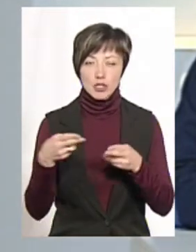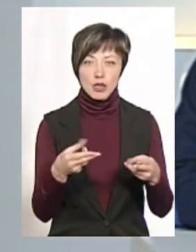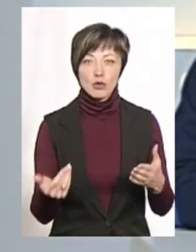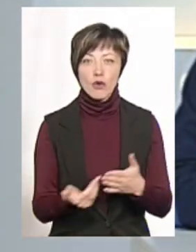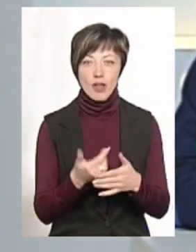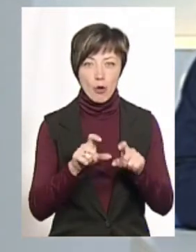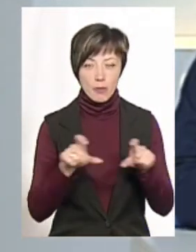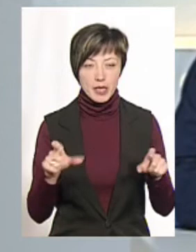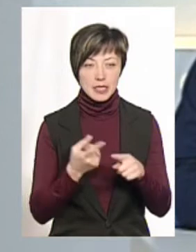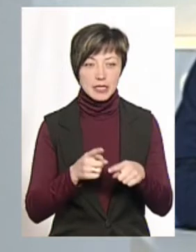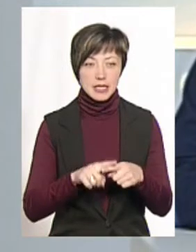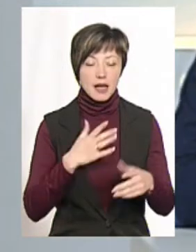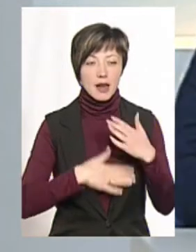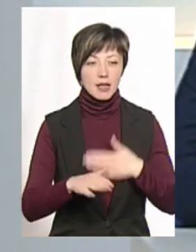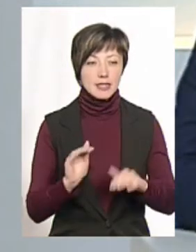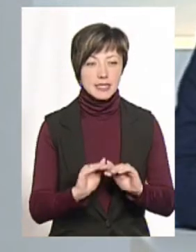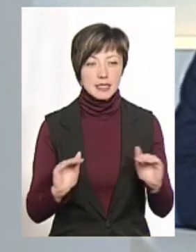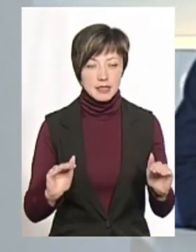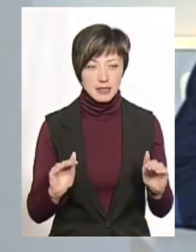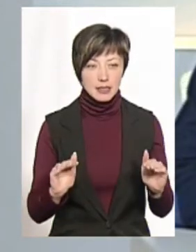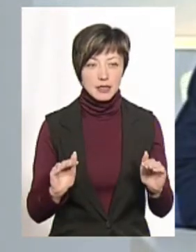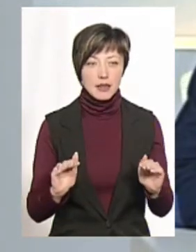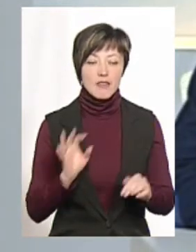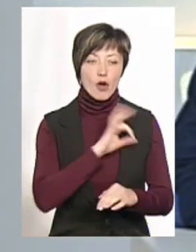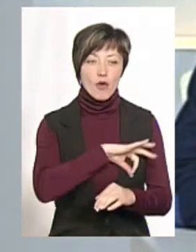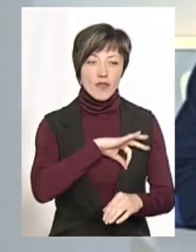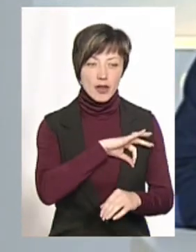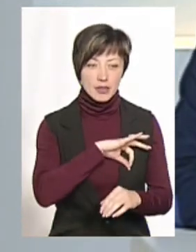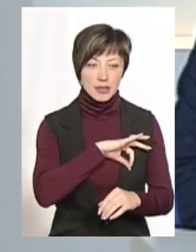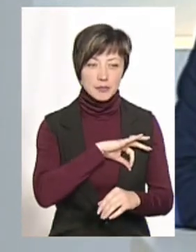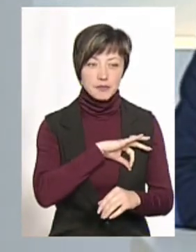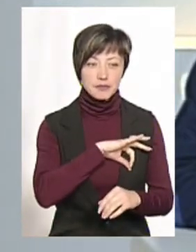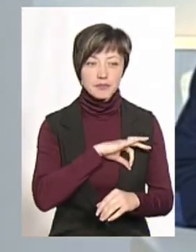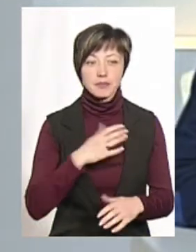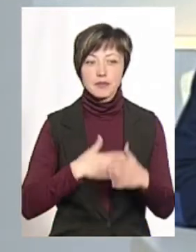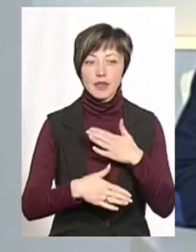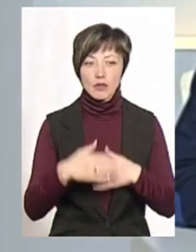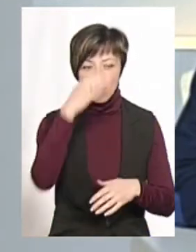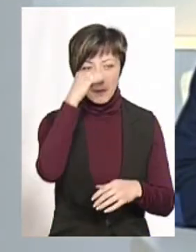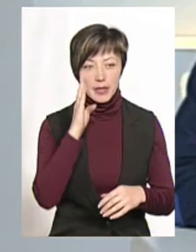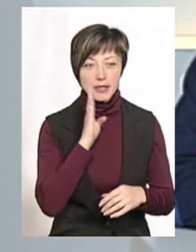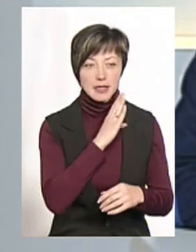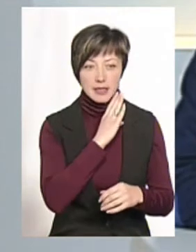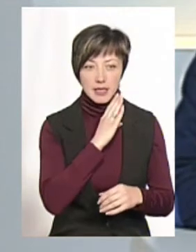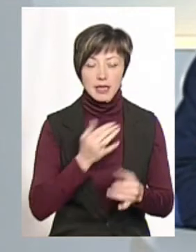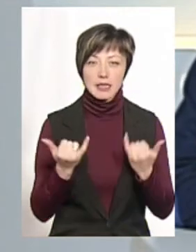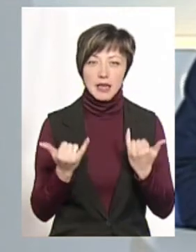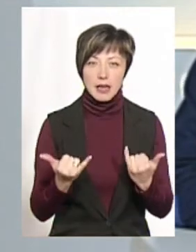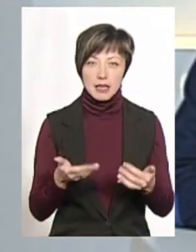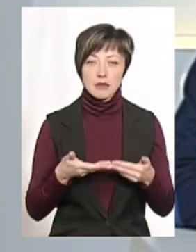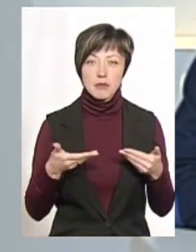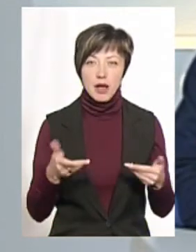в новий об'єкт. Радісні дітки, задоволені вихователі, задоволені батьки. Наразі